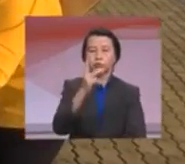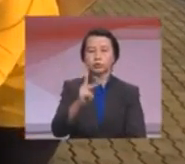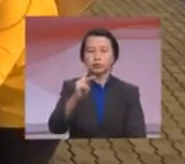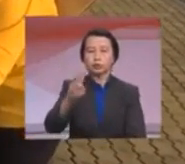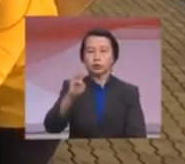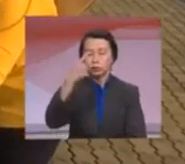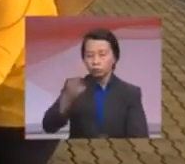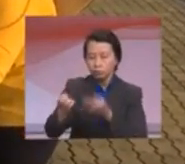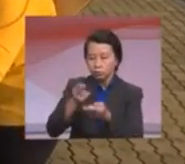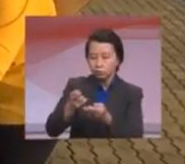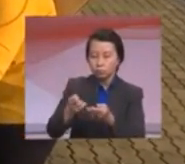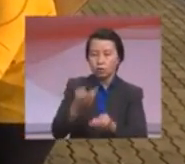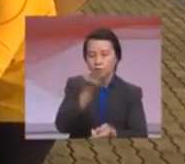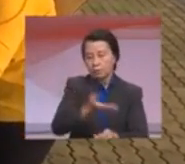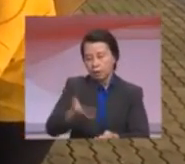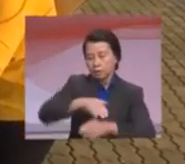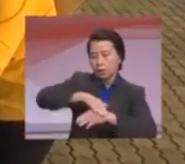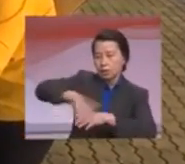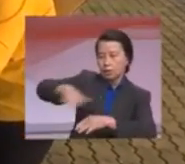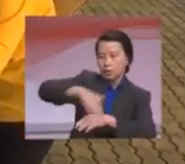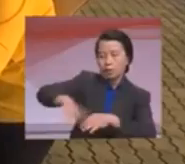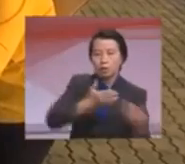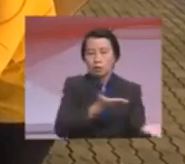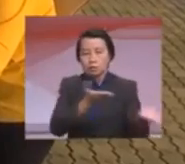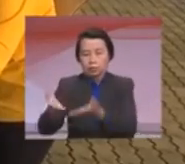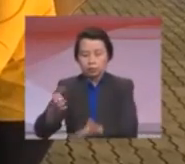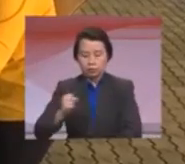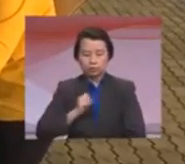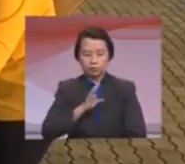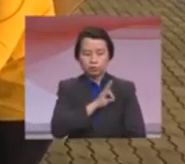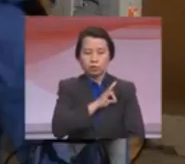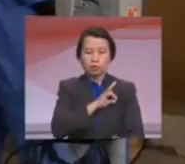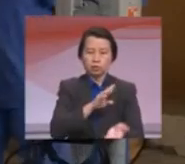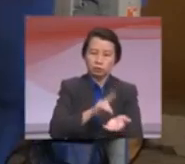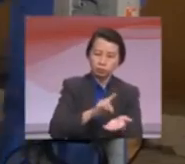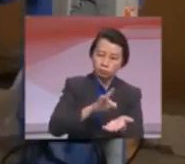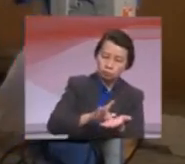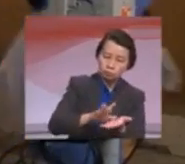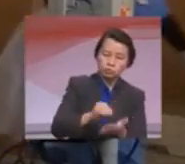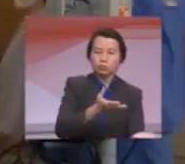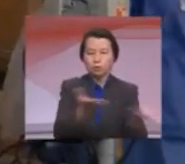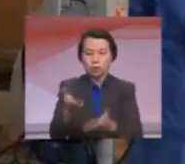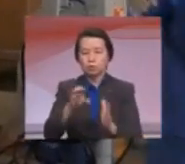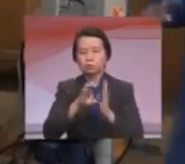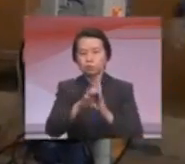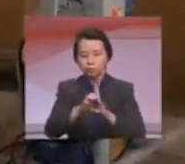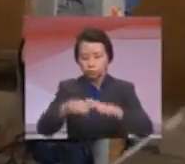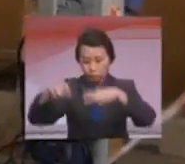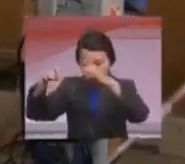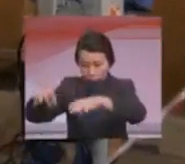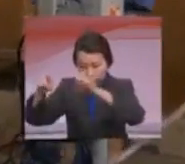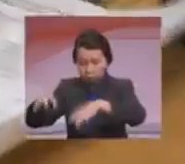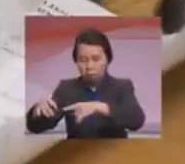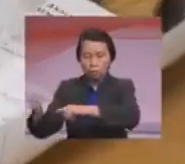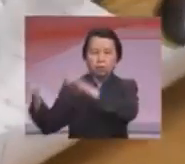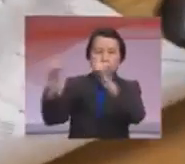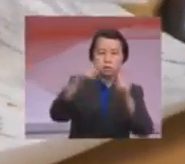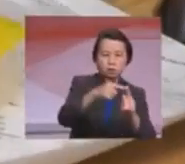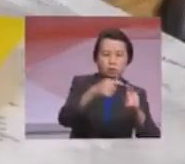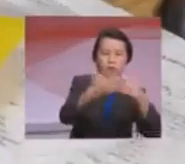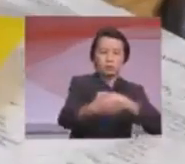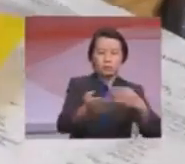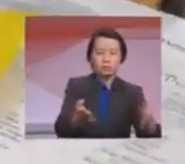Kesihatan dalam urusan logistik termasuk membawa kakitangan perubatan serta membawa sampel saringan swab test ke Makmal